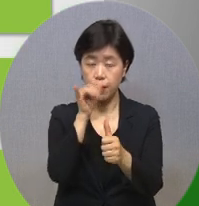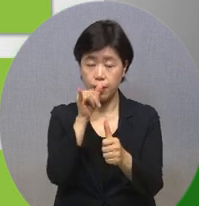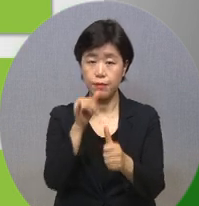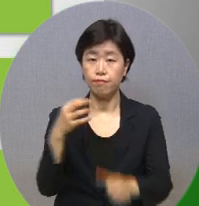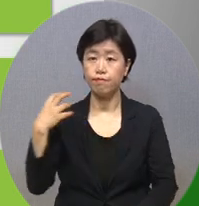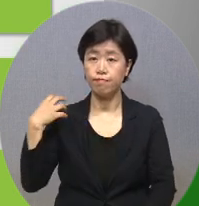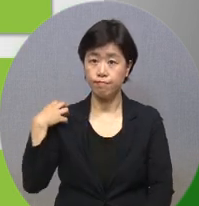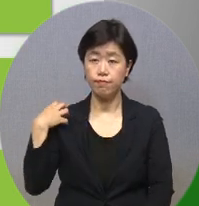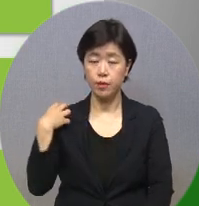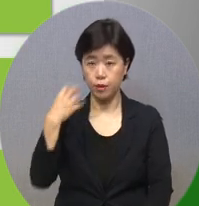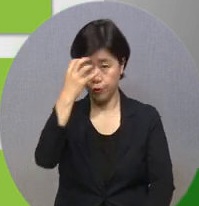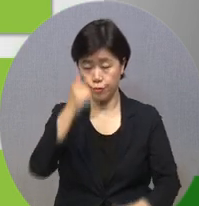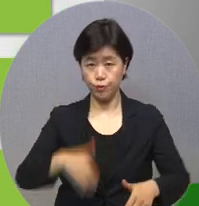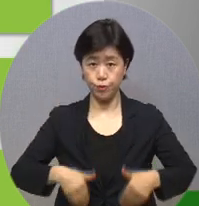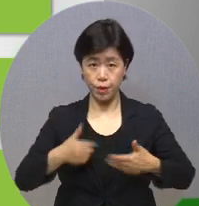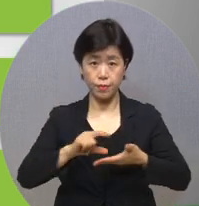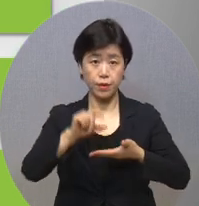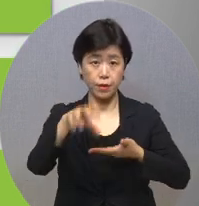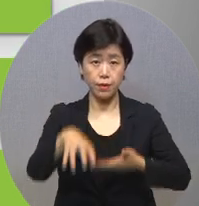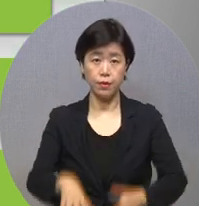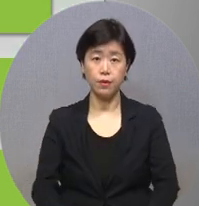담당기사는 충남지사입니다.